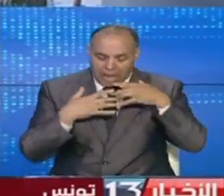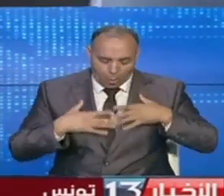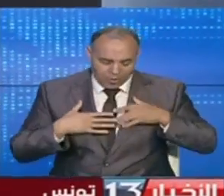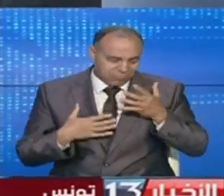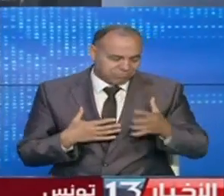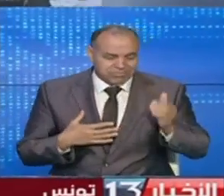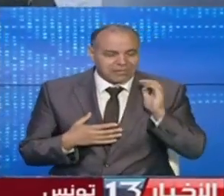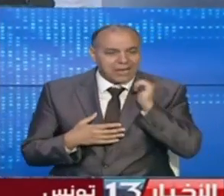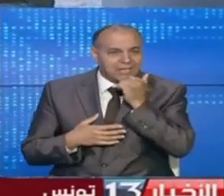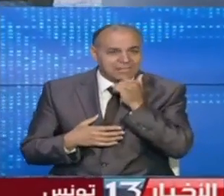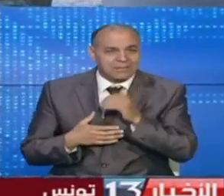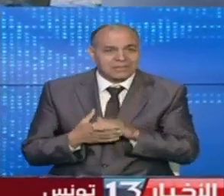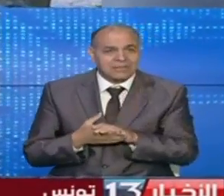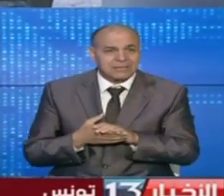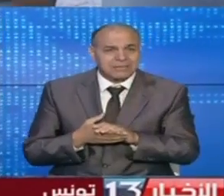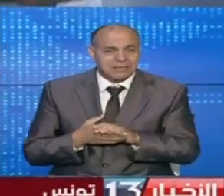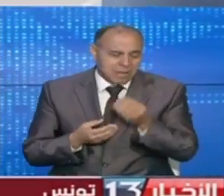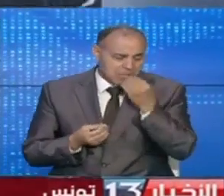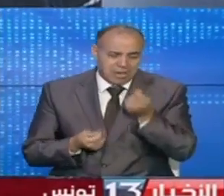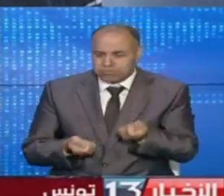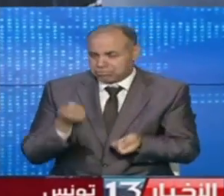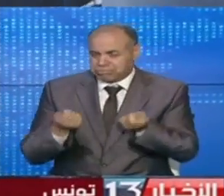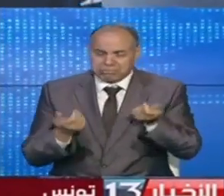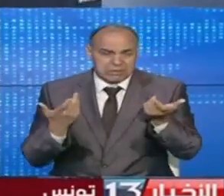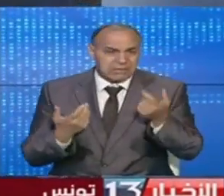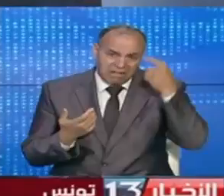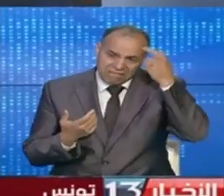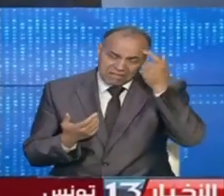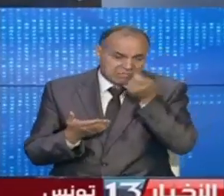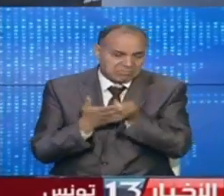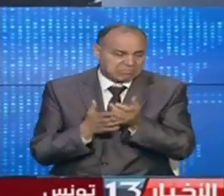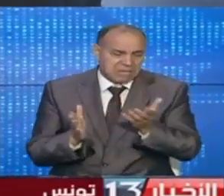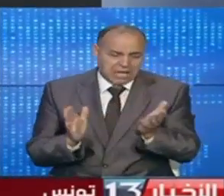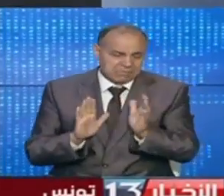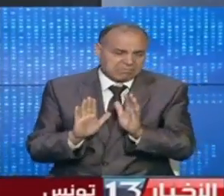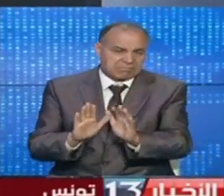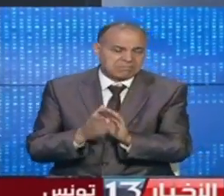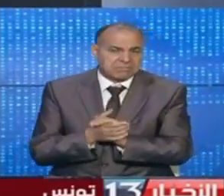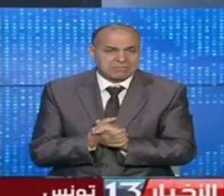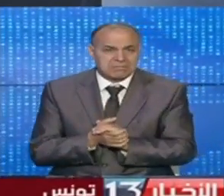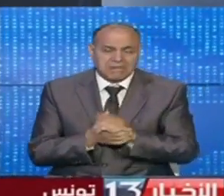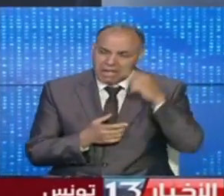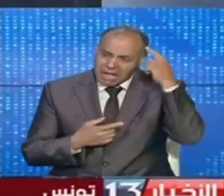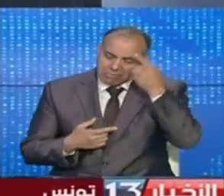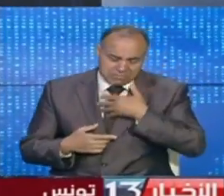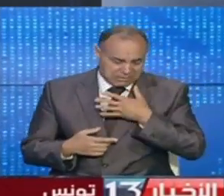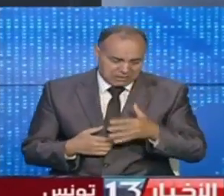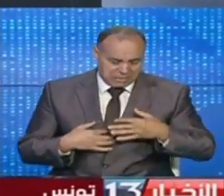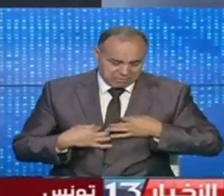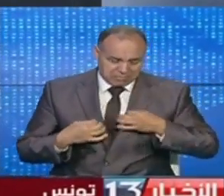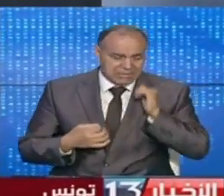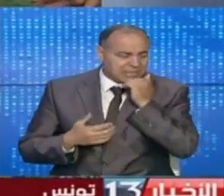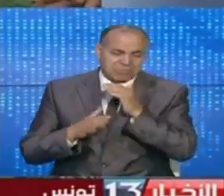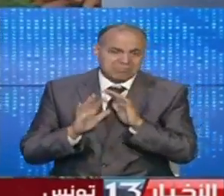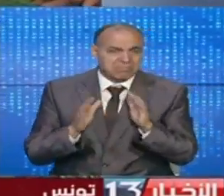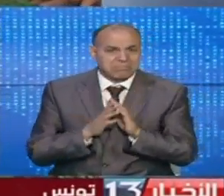العيد. والأسعار شوية زادت غلات شوية نتاع الخضر. يوار يفكر يمشي لاتجاه آخر، يمشي يفكر في اتجاه نتاع الملابس نتاع الصغار وحوايج